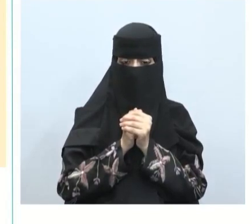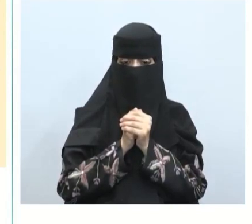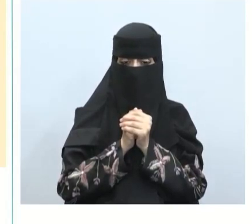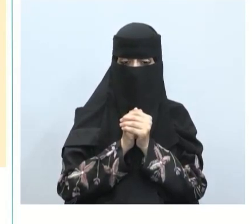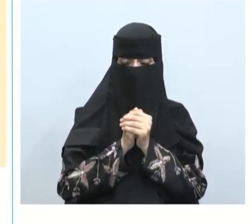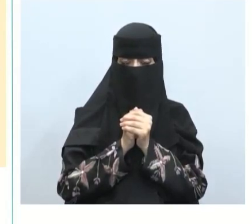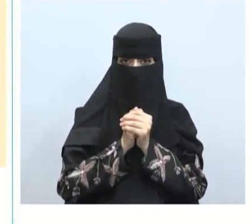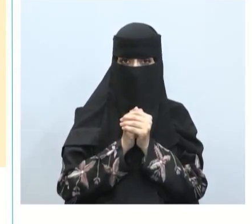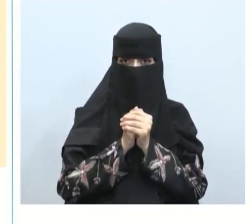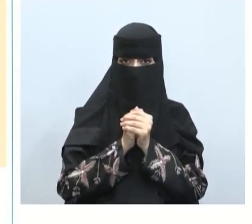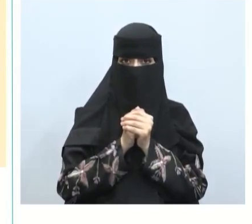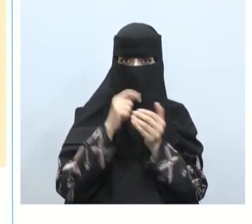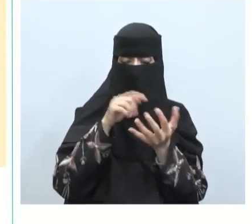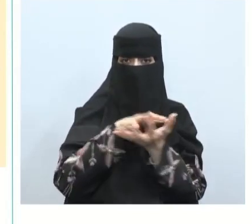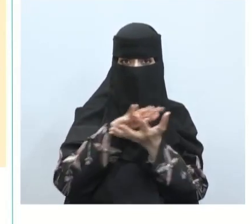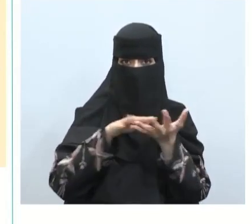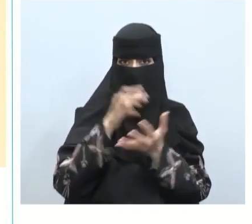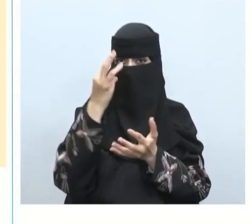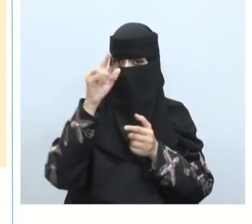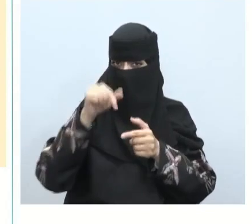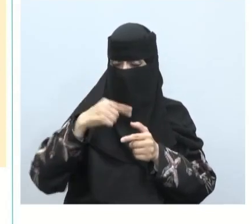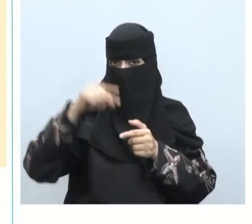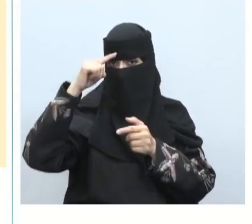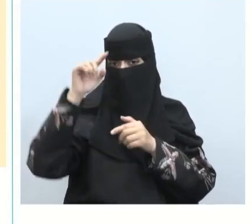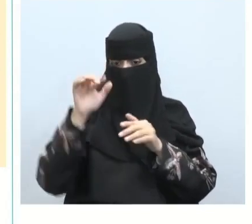المستند والمشكله الثالثه